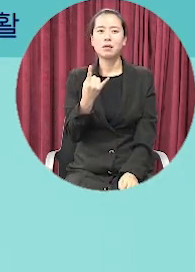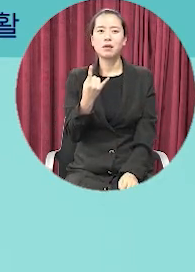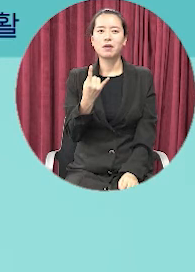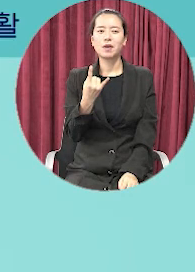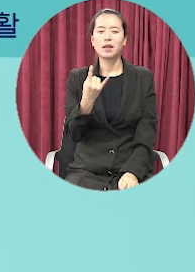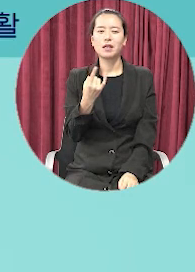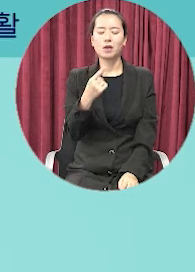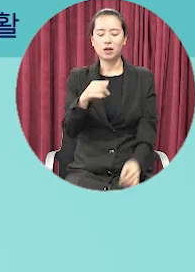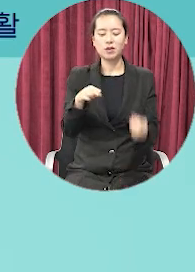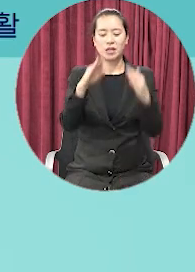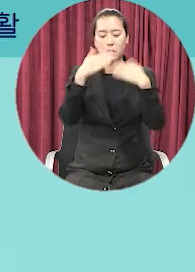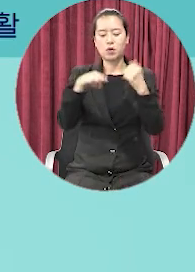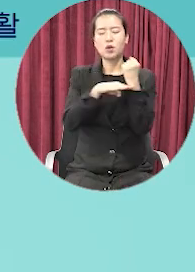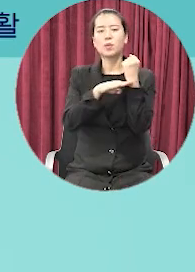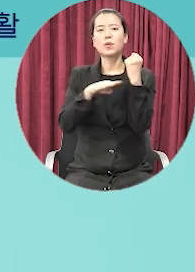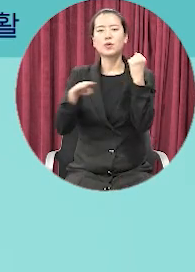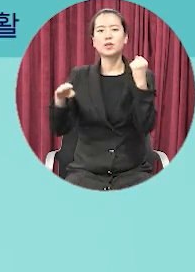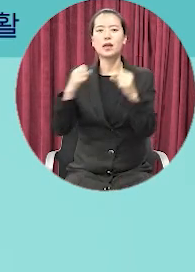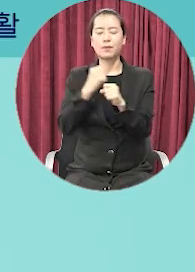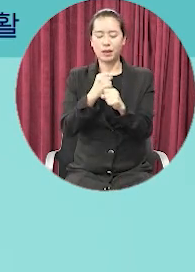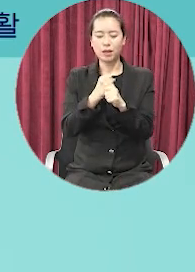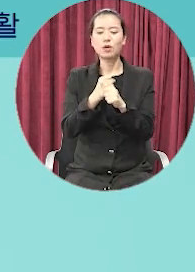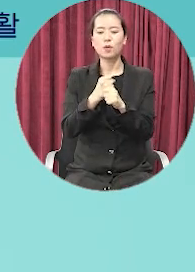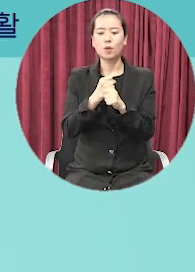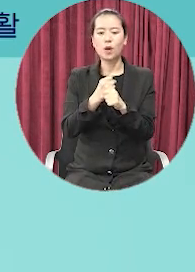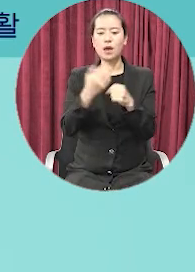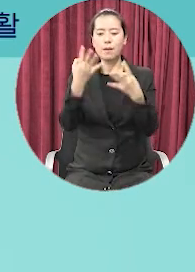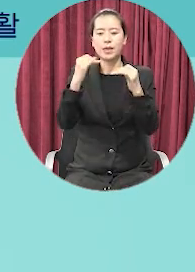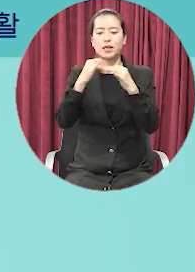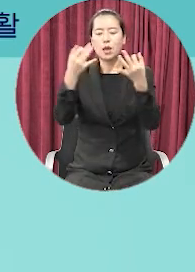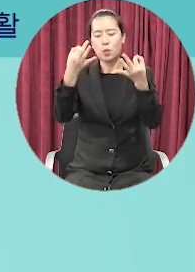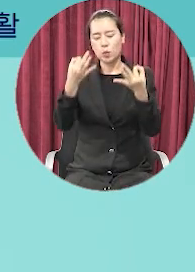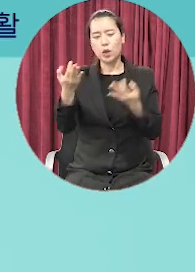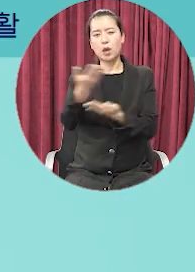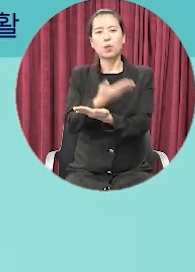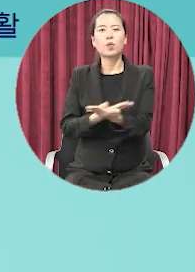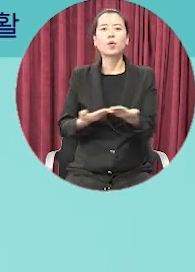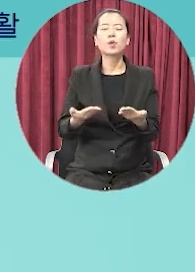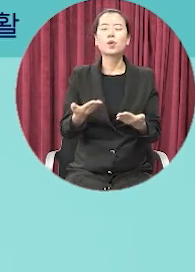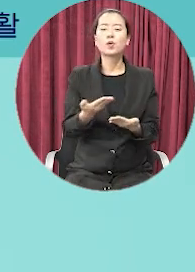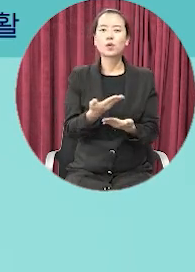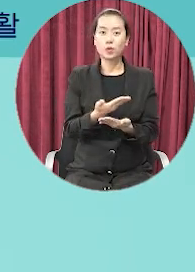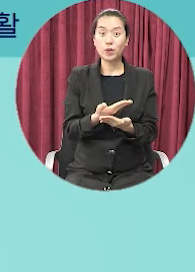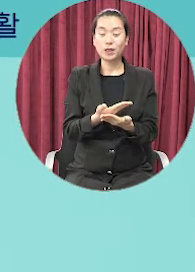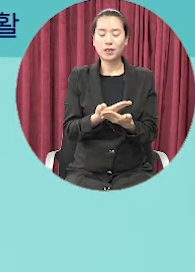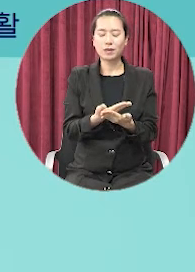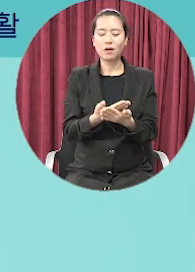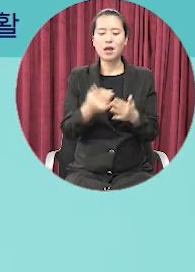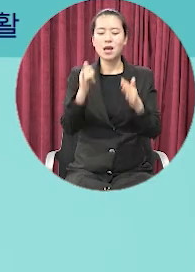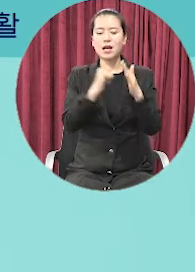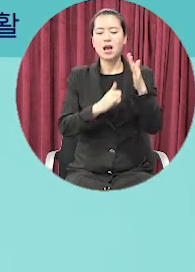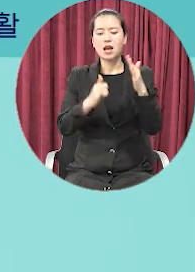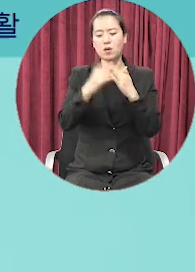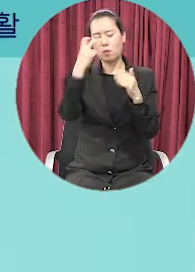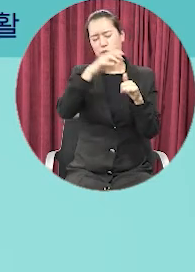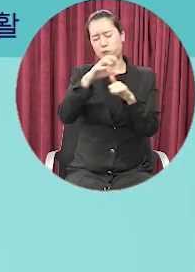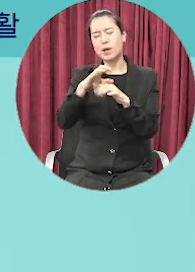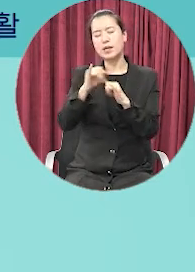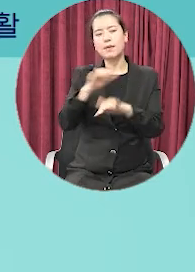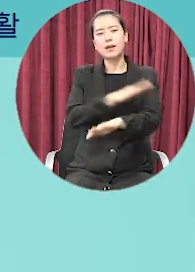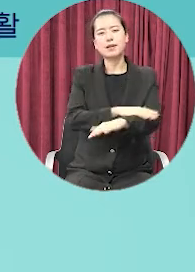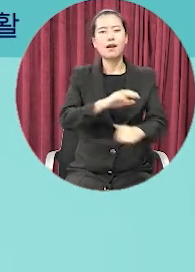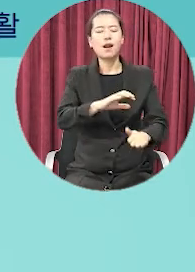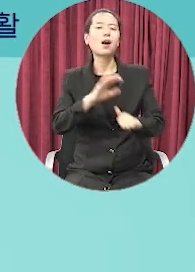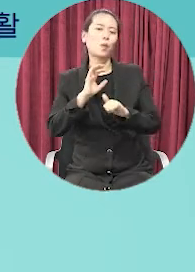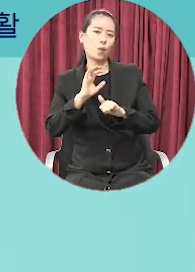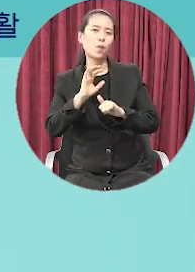좀 더 표준화하고 이거를 공유할 수 있게 해서 이게 이 가족 케어기버들이 잘 활용할 수 있게